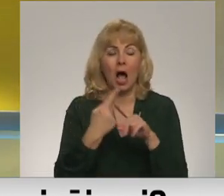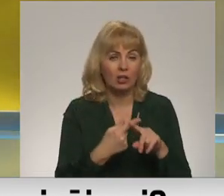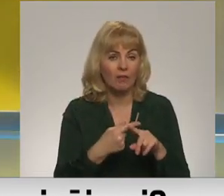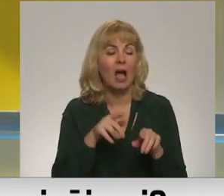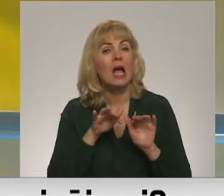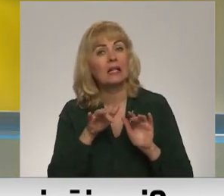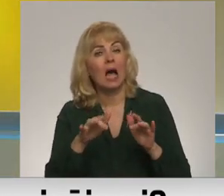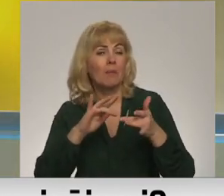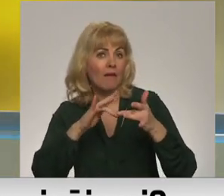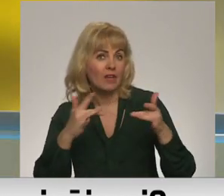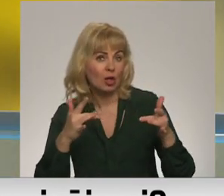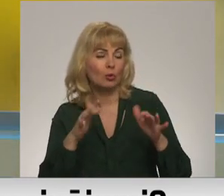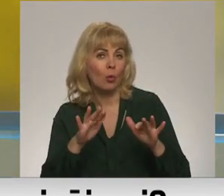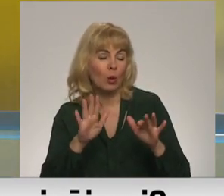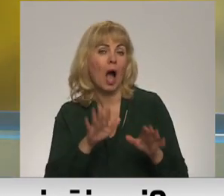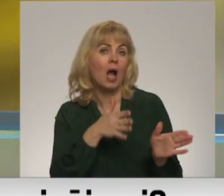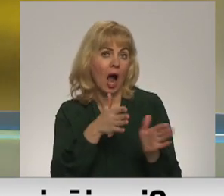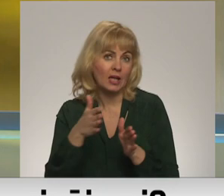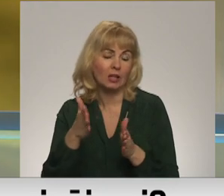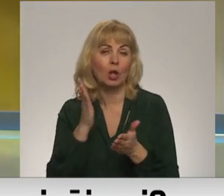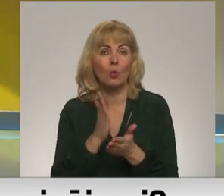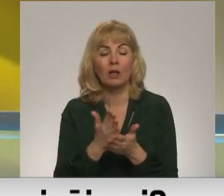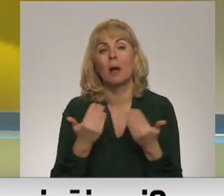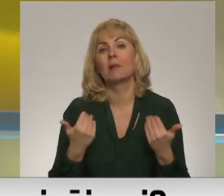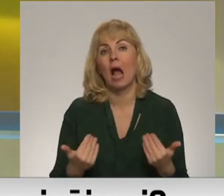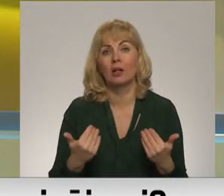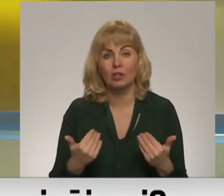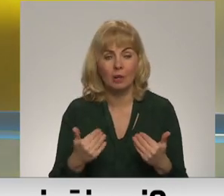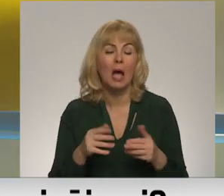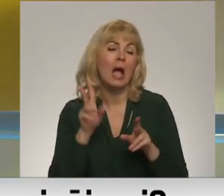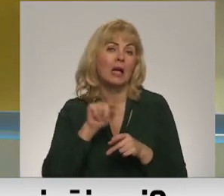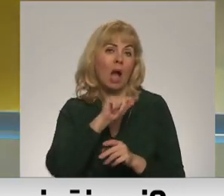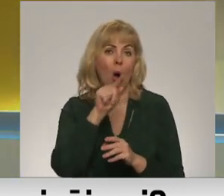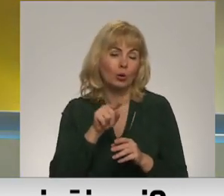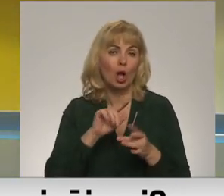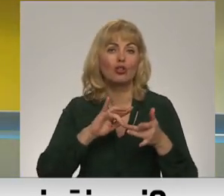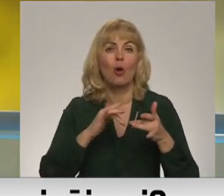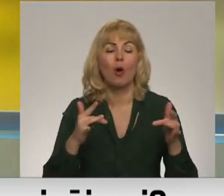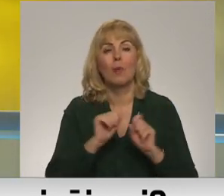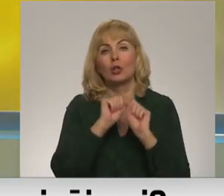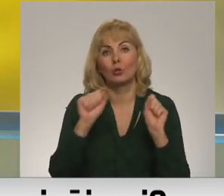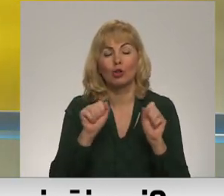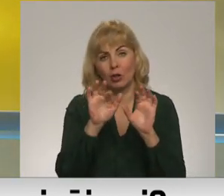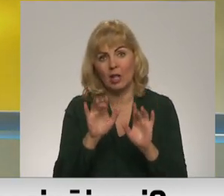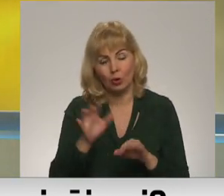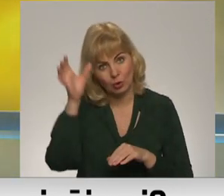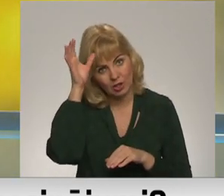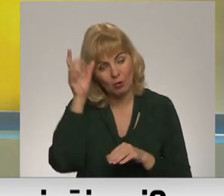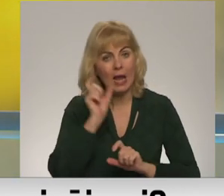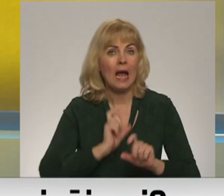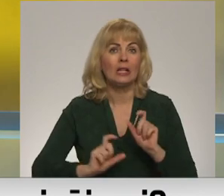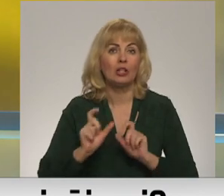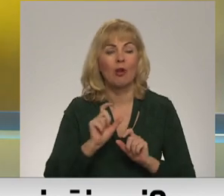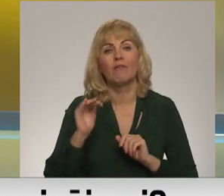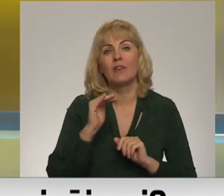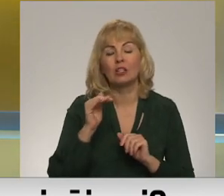darbības virtuālajā vidē ietekmē notikumus reālajā dzīvē? To jautāšu kiberdrošības pētniekam, Elektronikas un datorzinātņu institūta